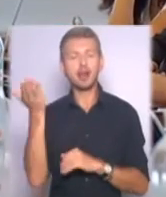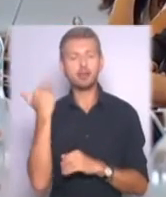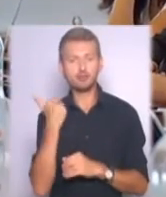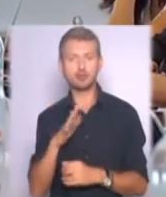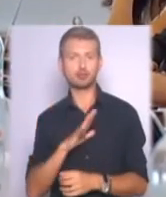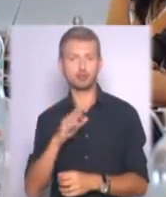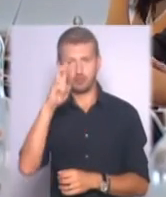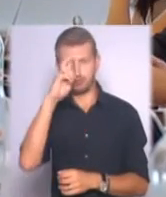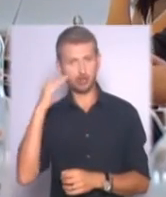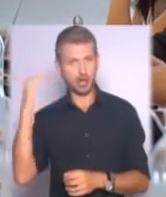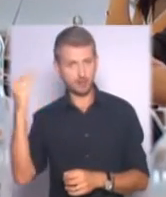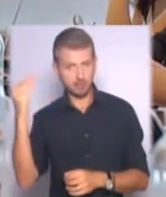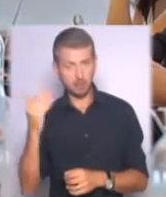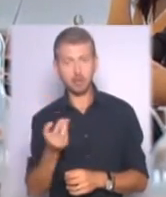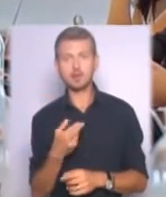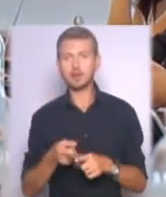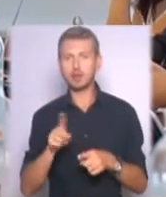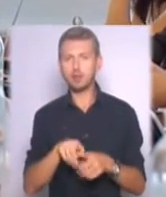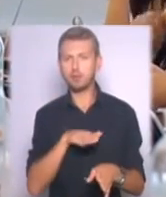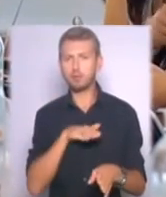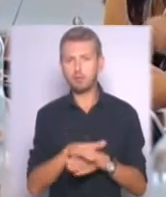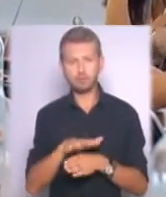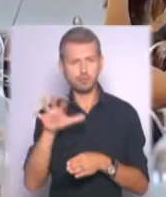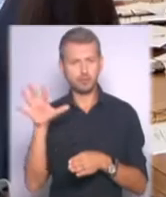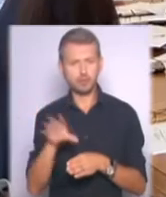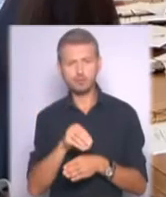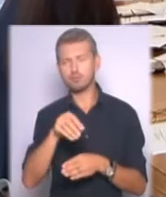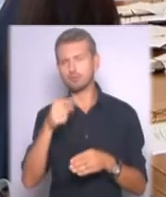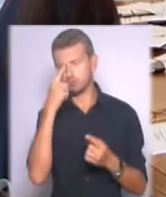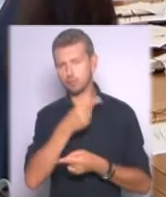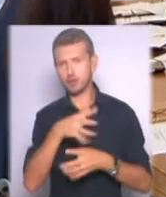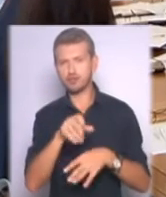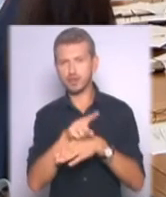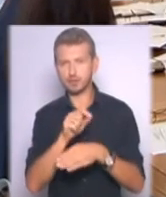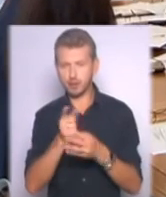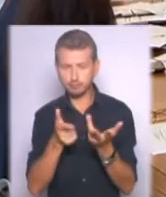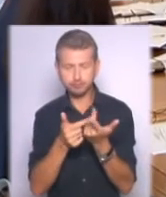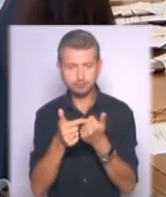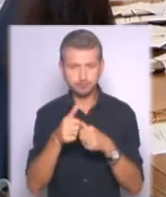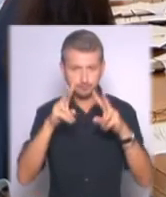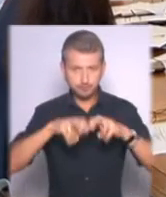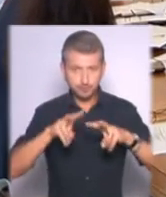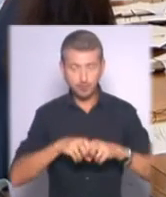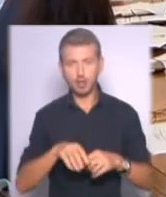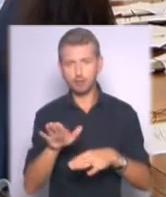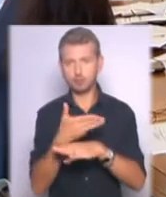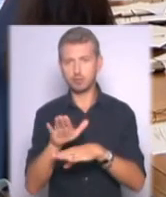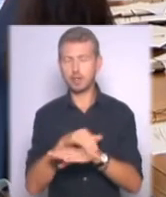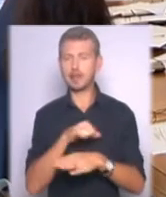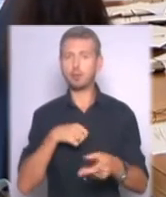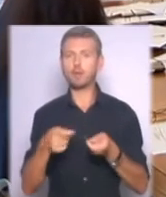належали державі. Для цього повністю пройшли весь каталог публічних завдань і зробили чіткий їх розподіл. Самоврядування